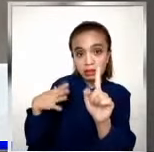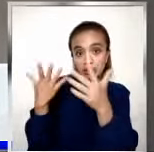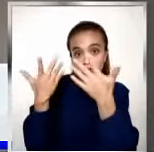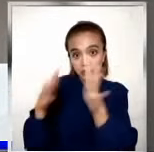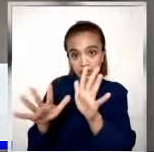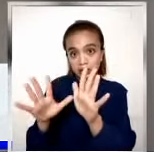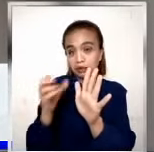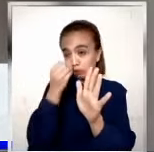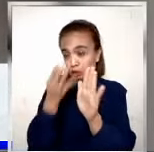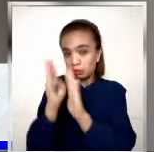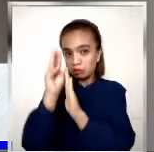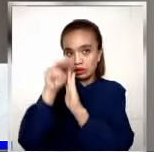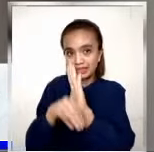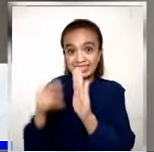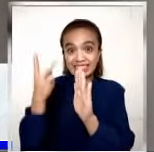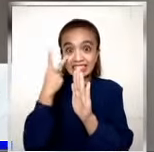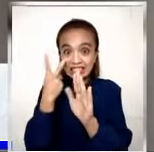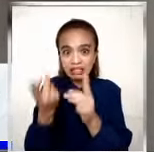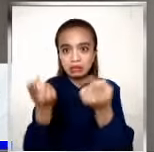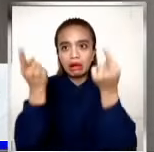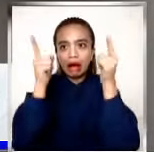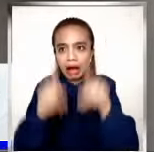ito na ang sumunod na pangyayari.